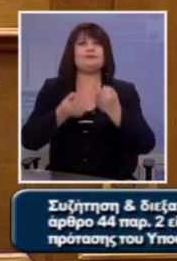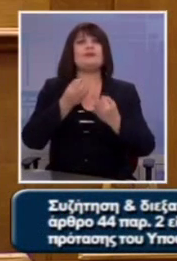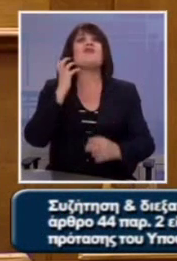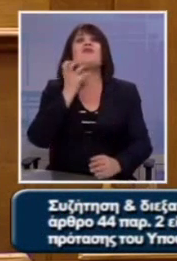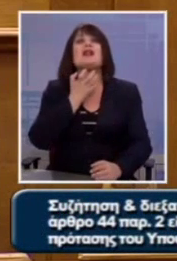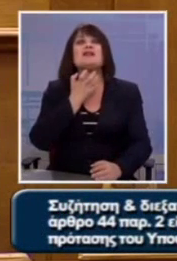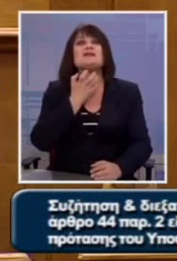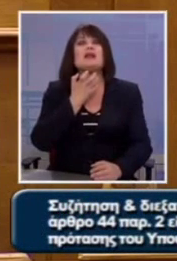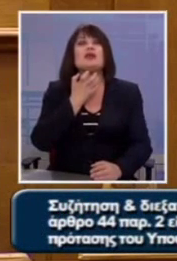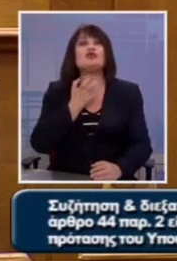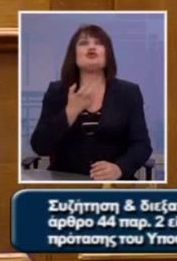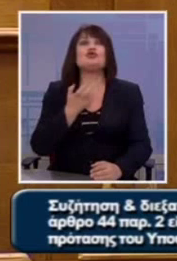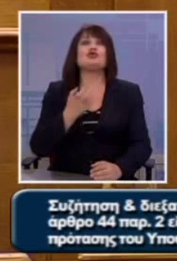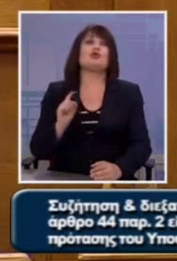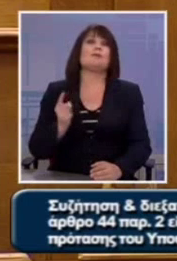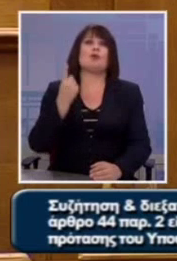Βενιζέλου